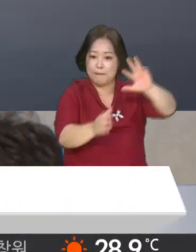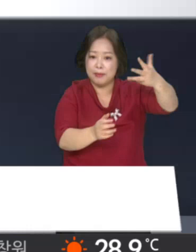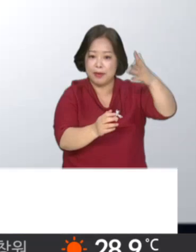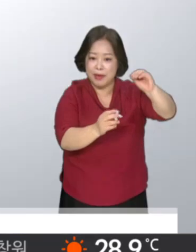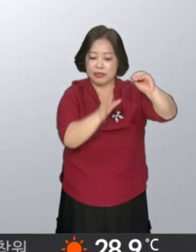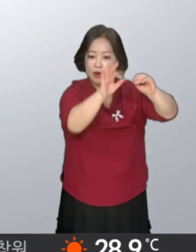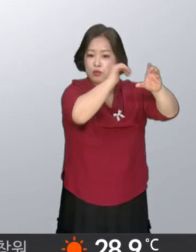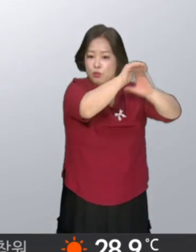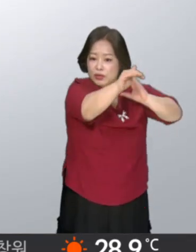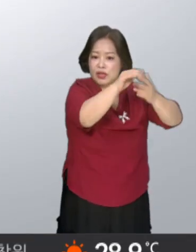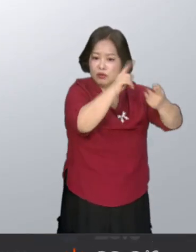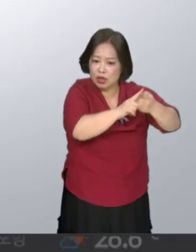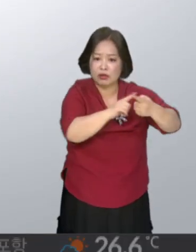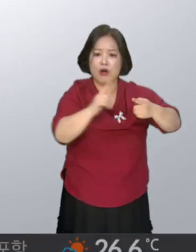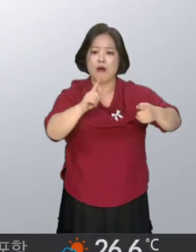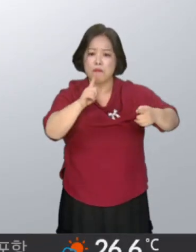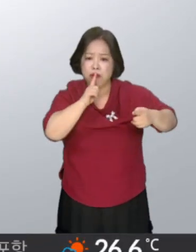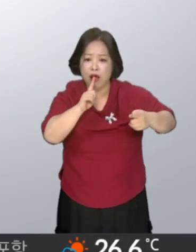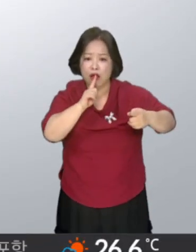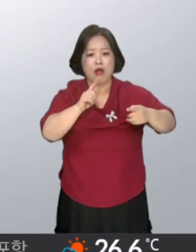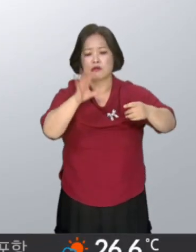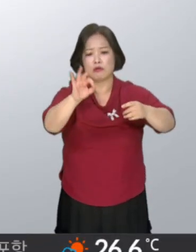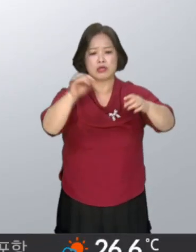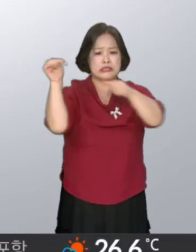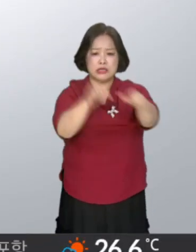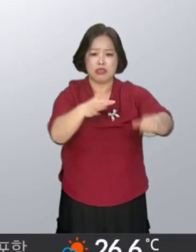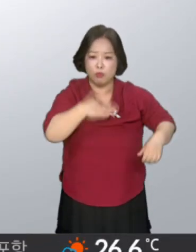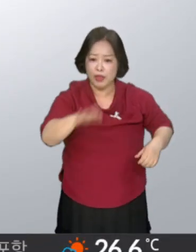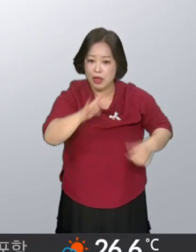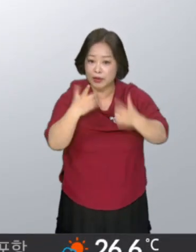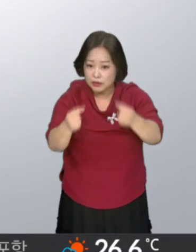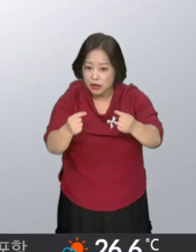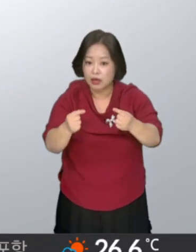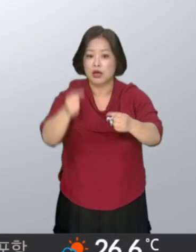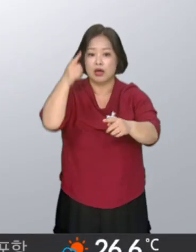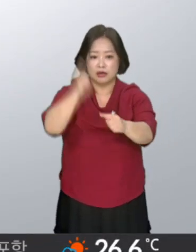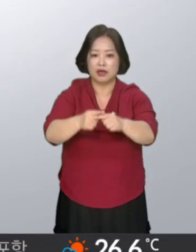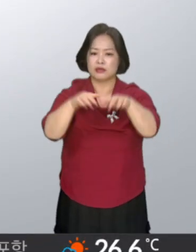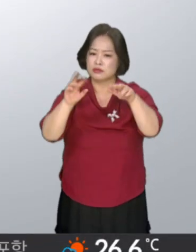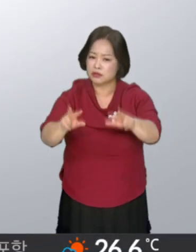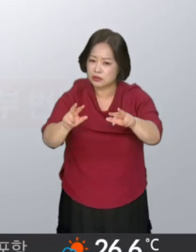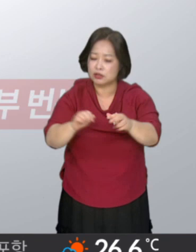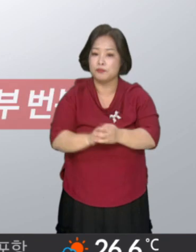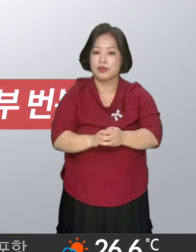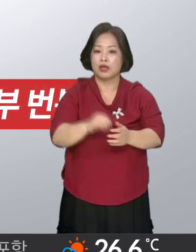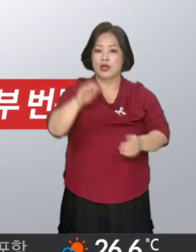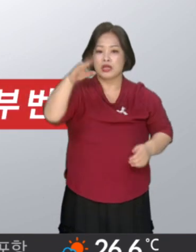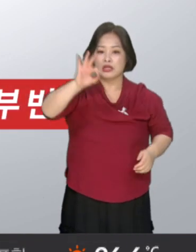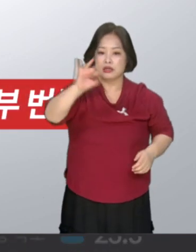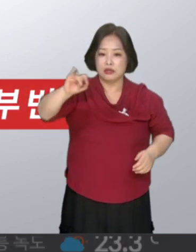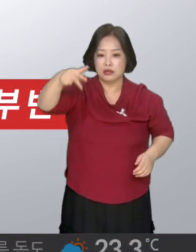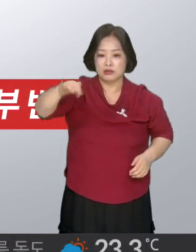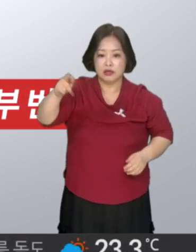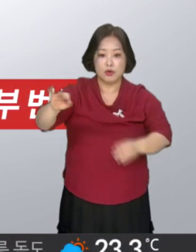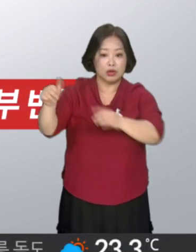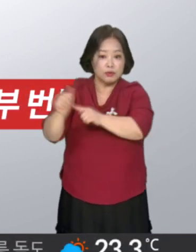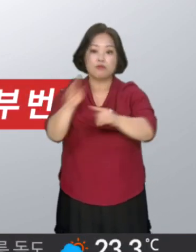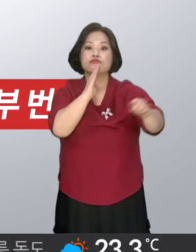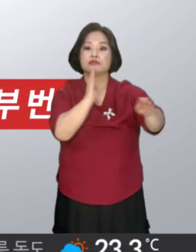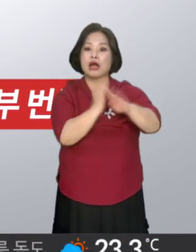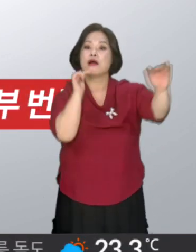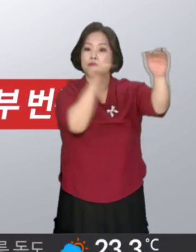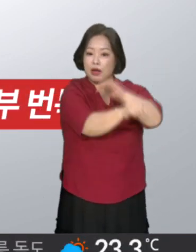하지만 지난 6월 검찰 조사에서 쌍방울의 경기도지사 방북 추진을 요청했고 이와 관련한